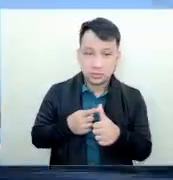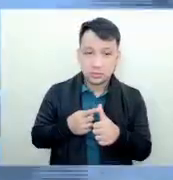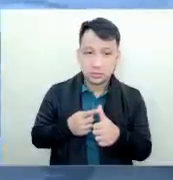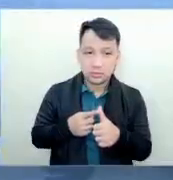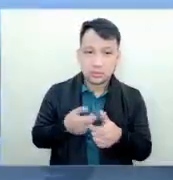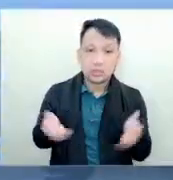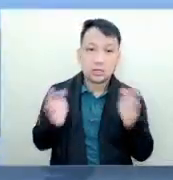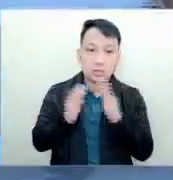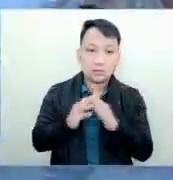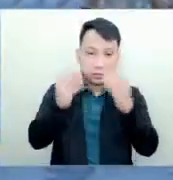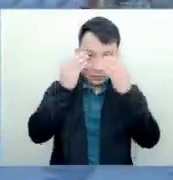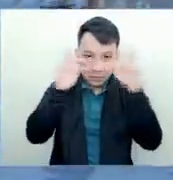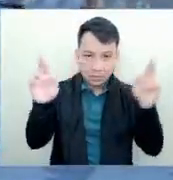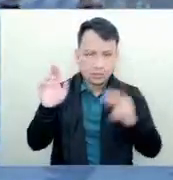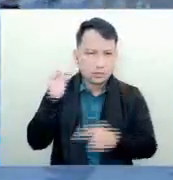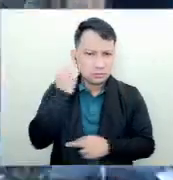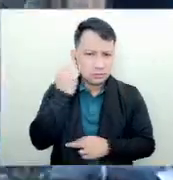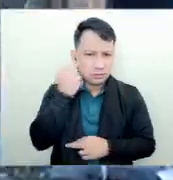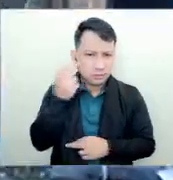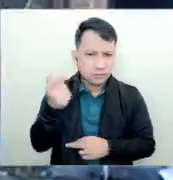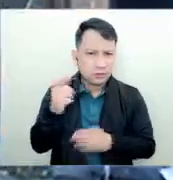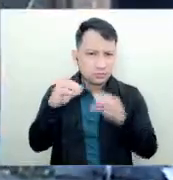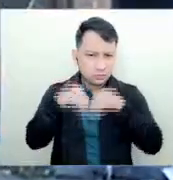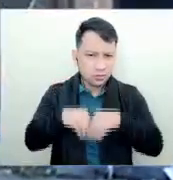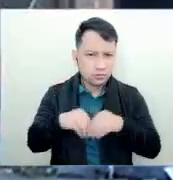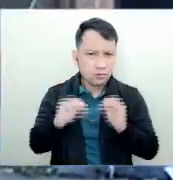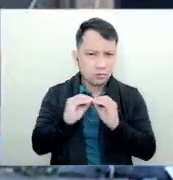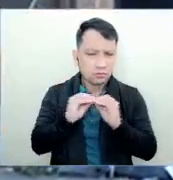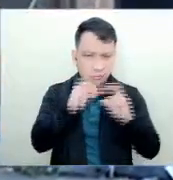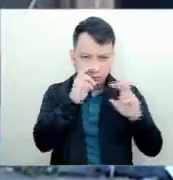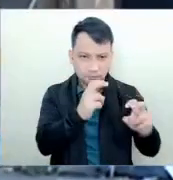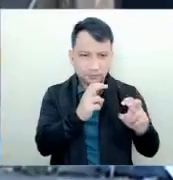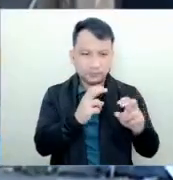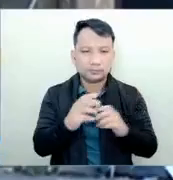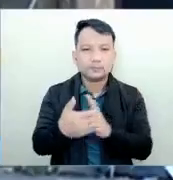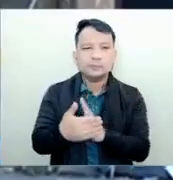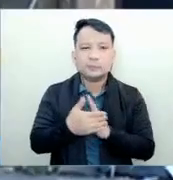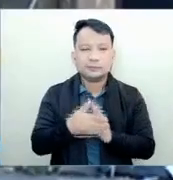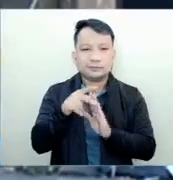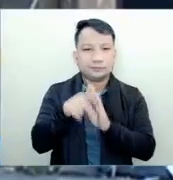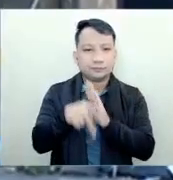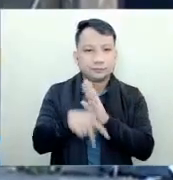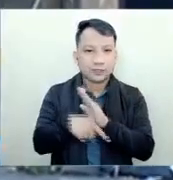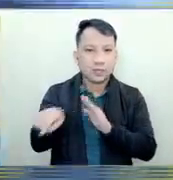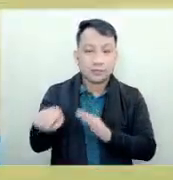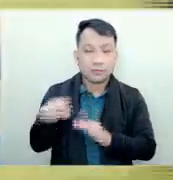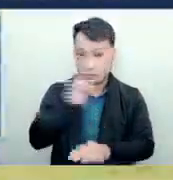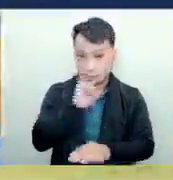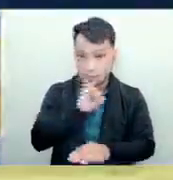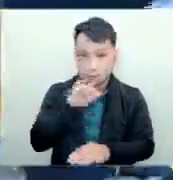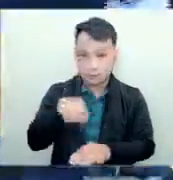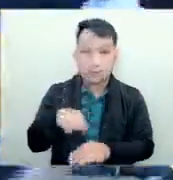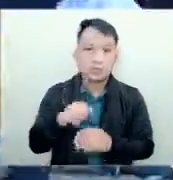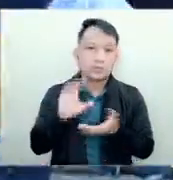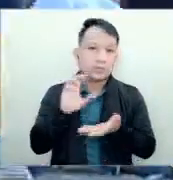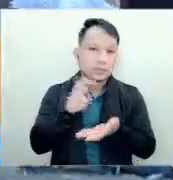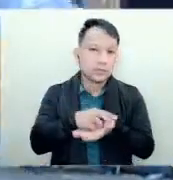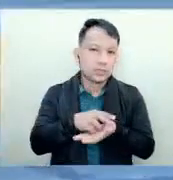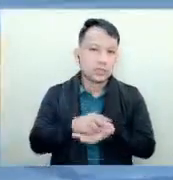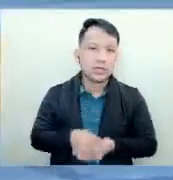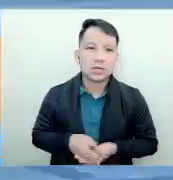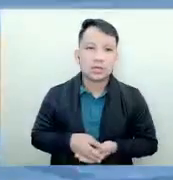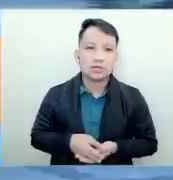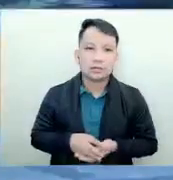ni Mayor Jerry Treñas na isailalim sa mas maigpit na quarantine protocol status ang Iloilo City. Kasabay niya ng